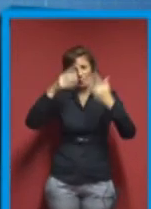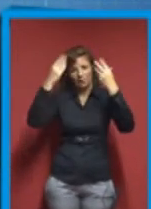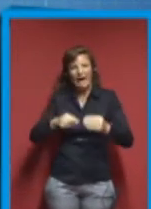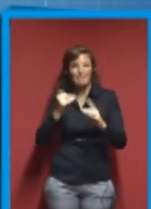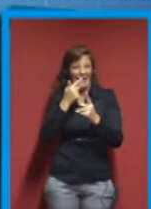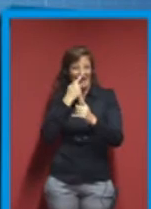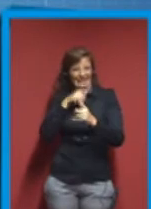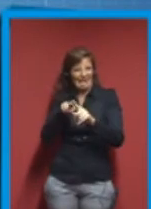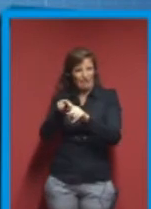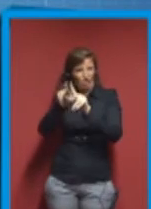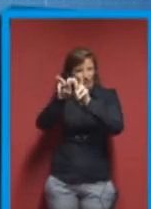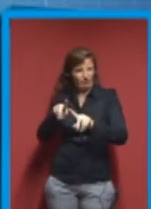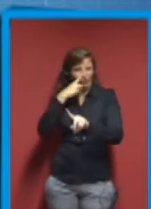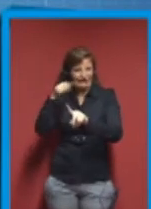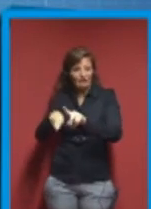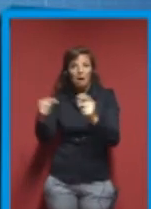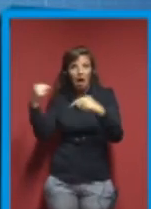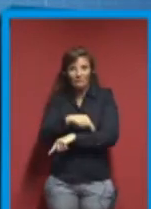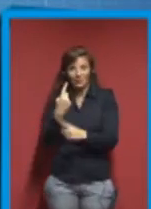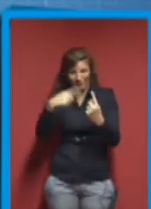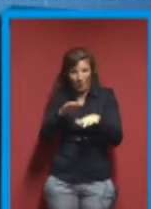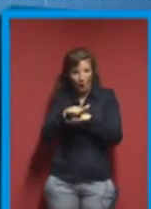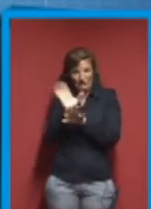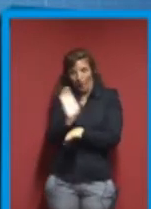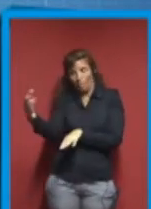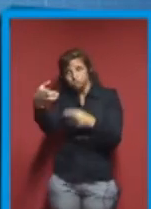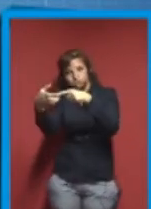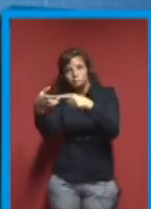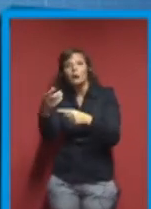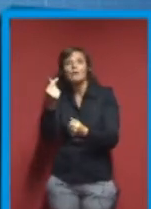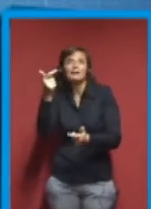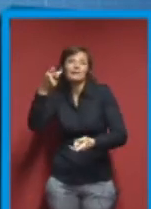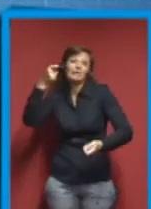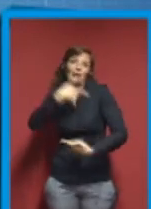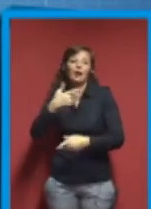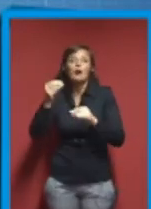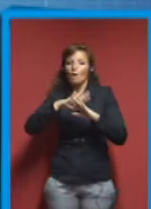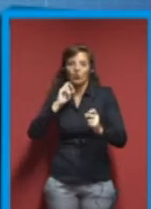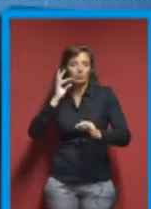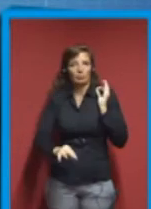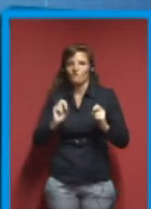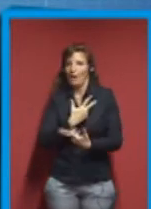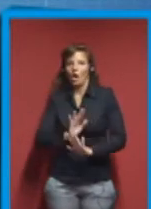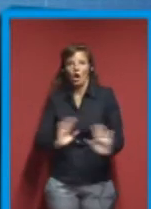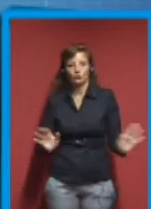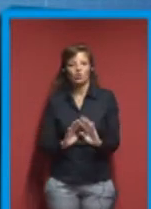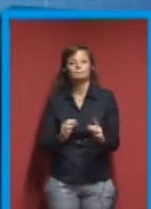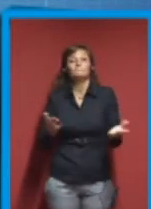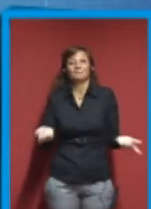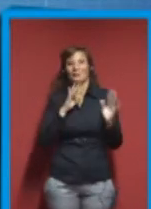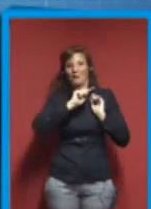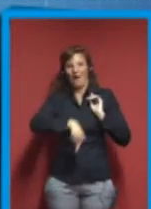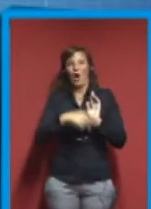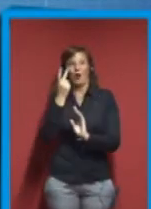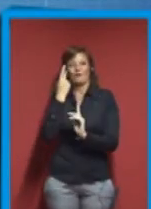stata fatta per costi molto molto più bassi e in maniera molto più veloce. Allora, vi ho fatto vedere delle cose